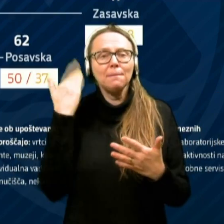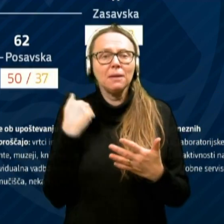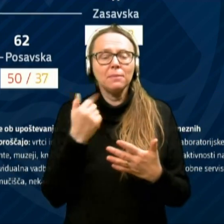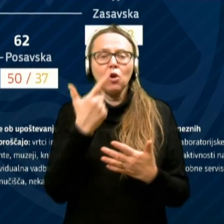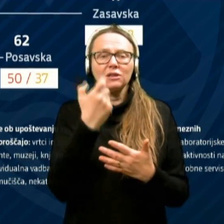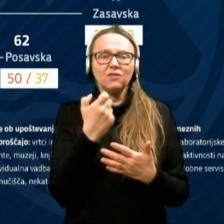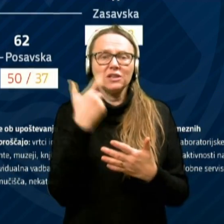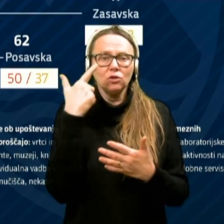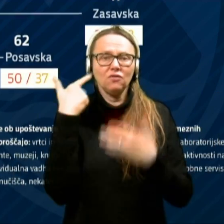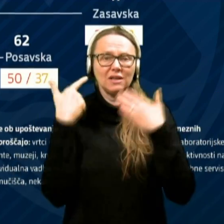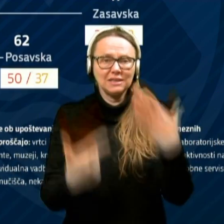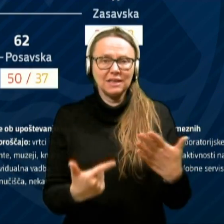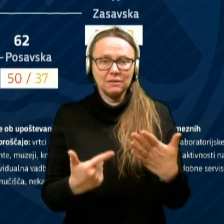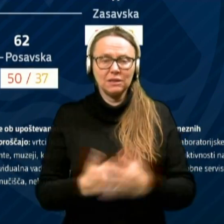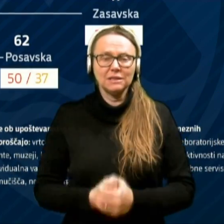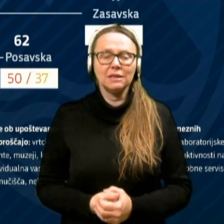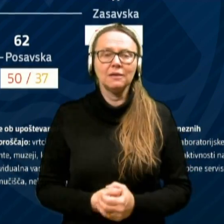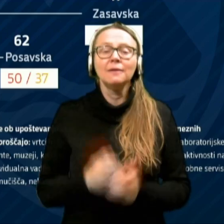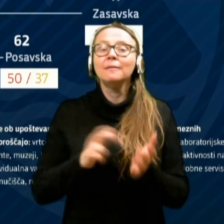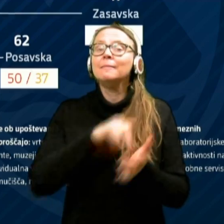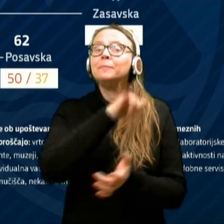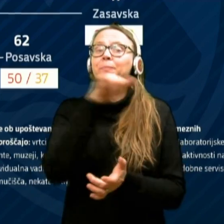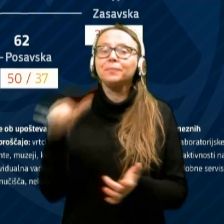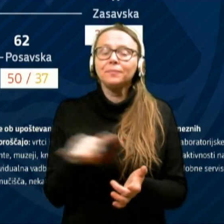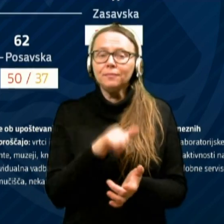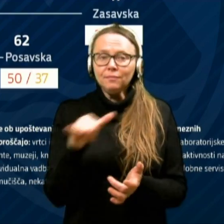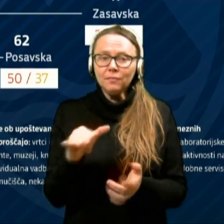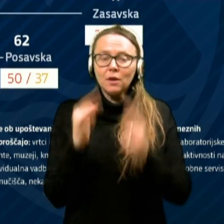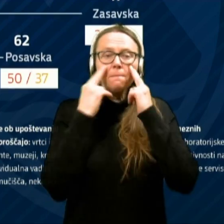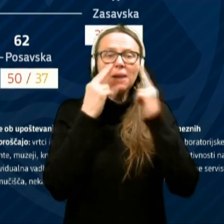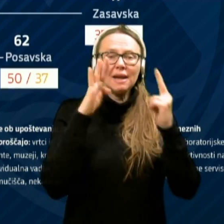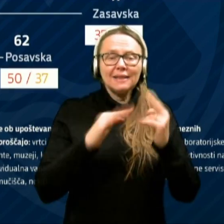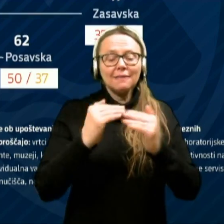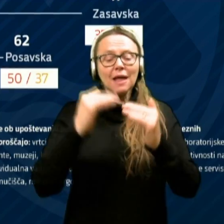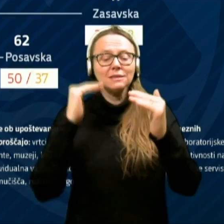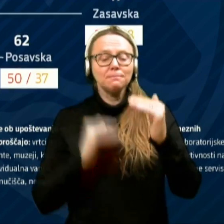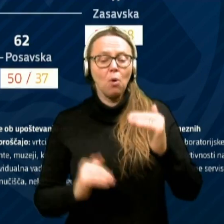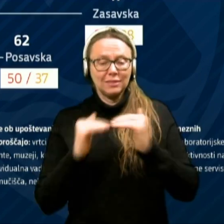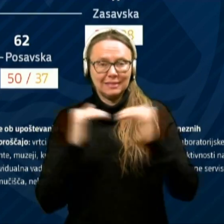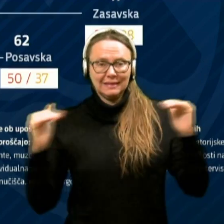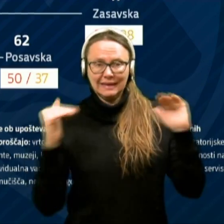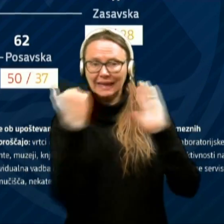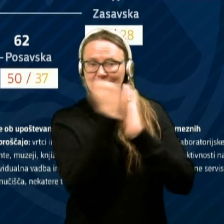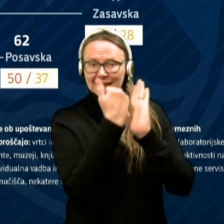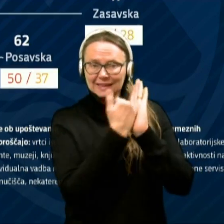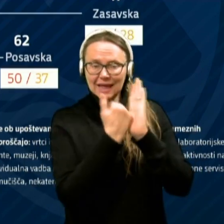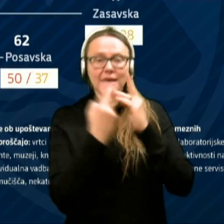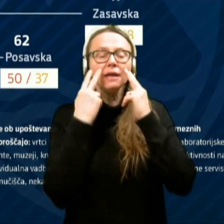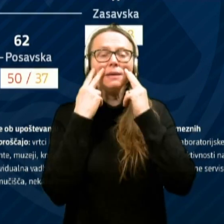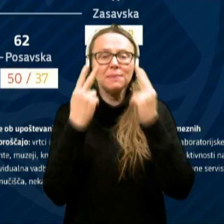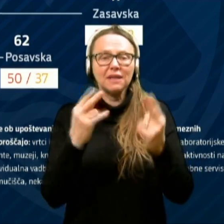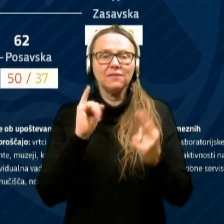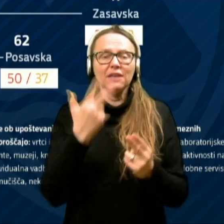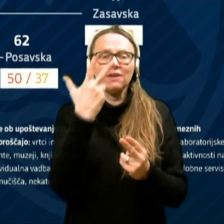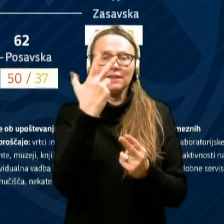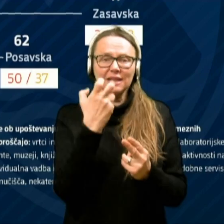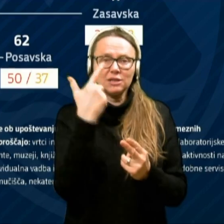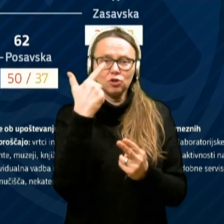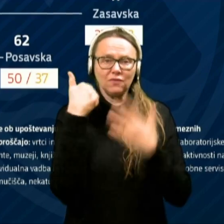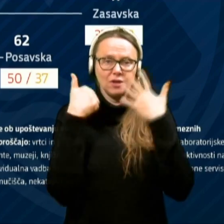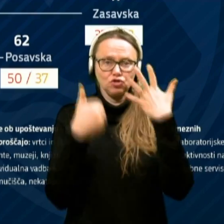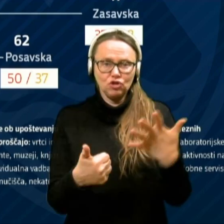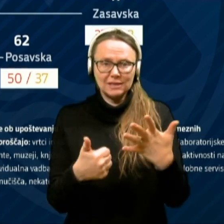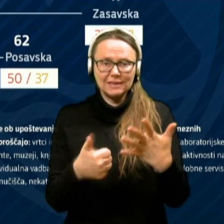znašalo 272. Še vedno, pa glede na spodnji kriterij, ki predvideva, da je